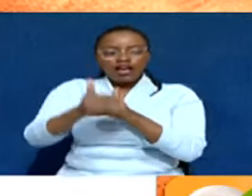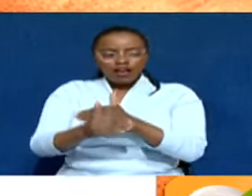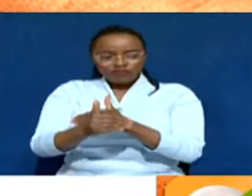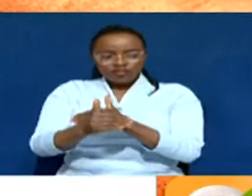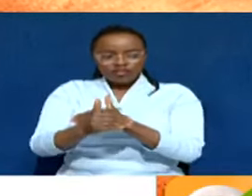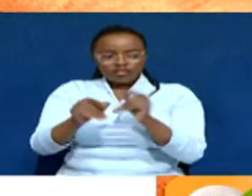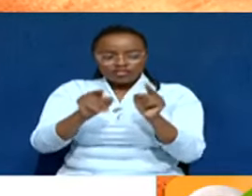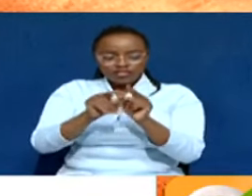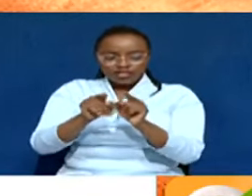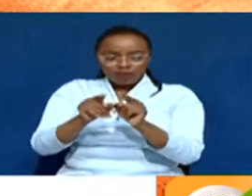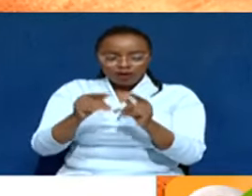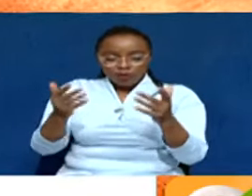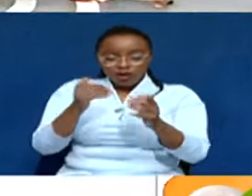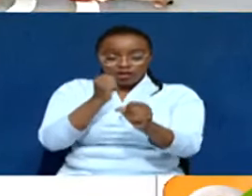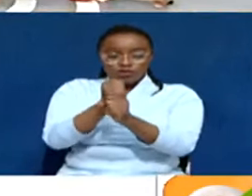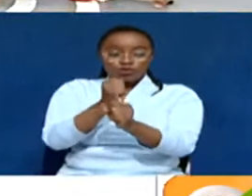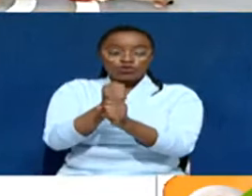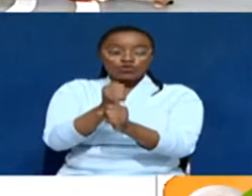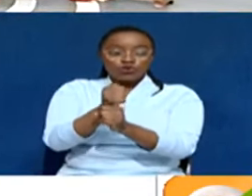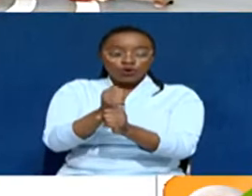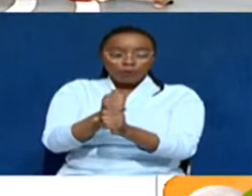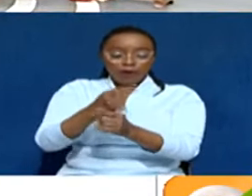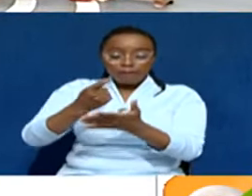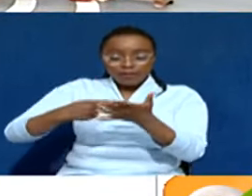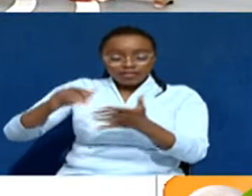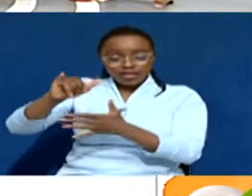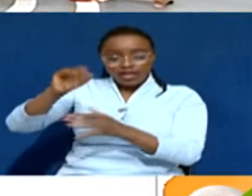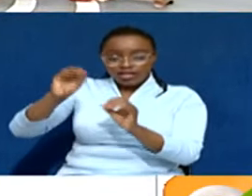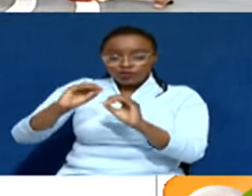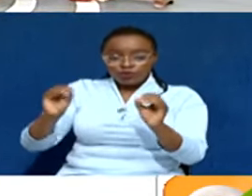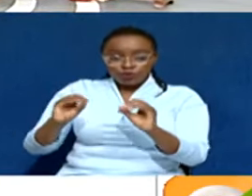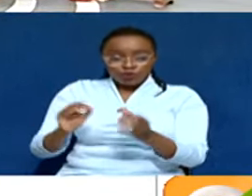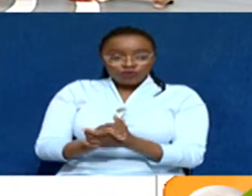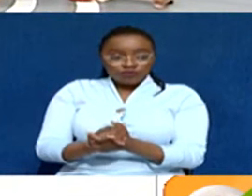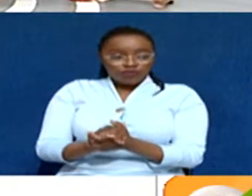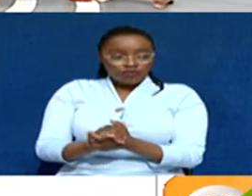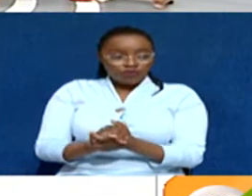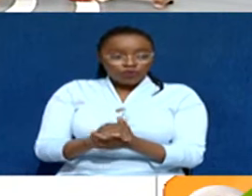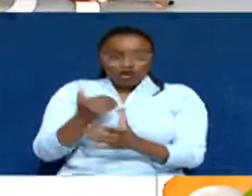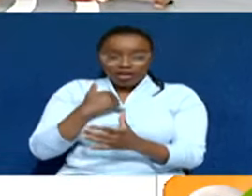not part of my job. I did not sign for that. Mimi nilikuwa